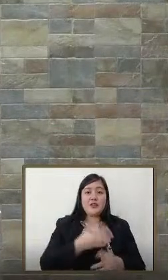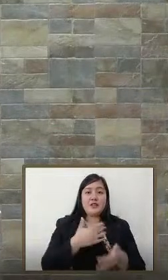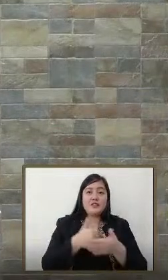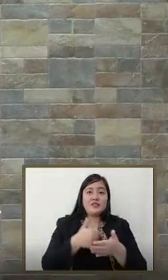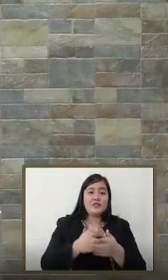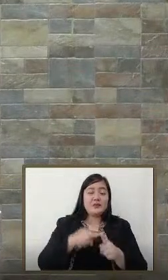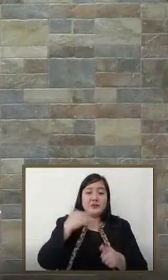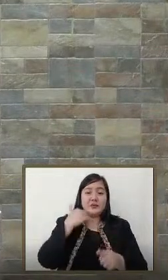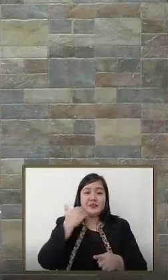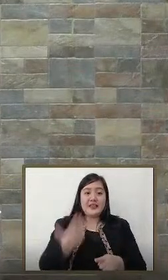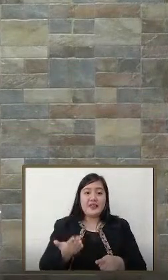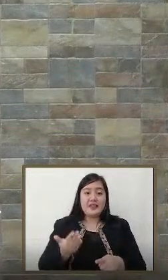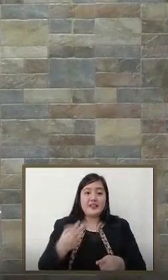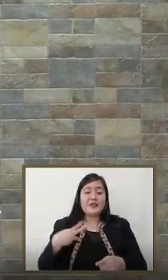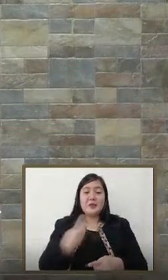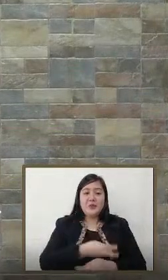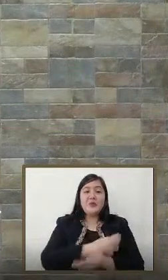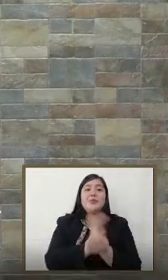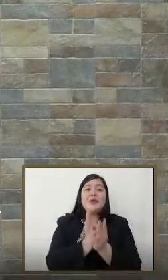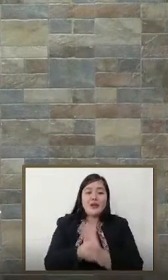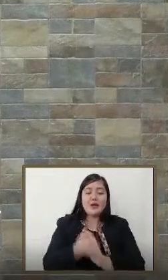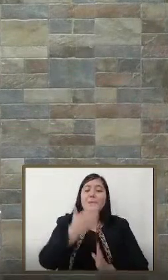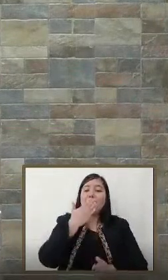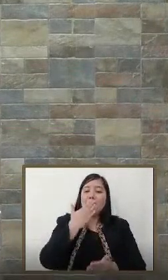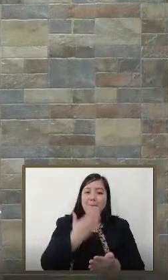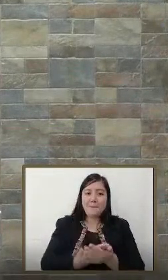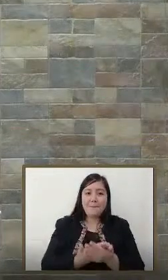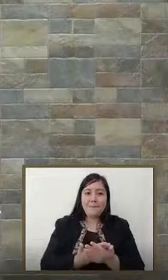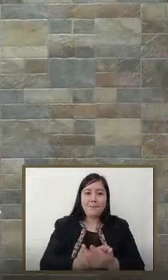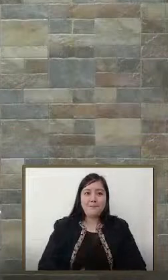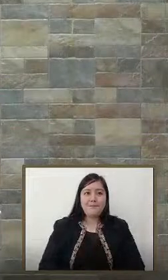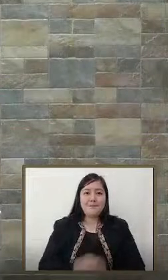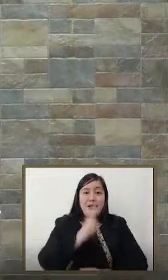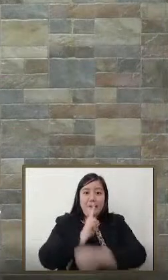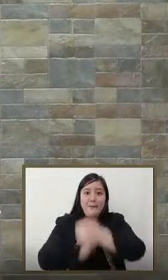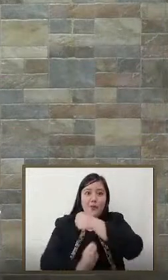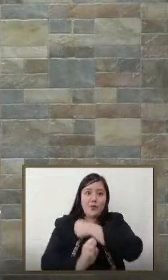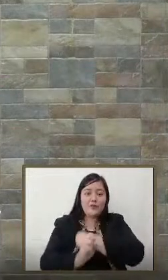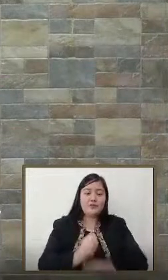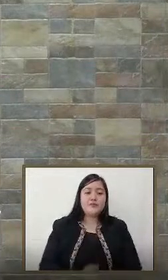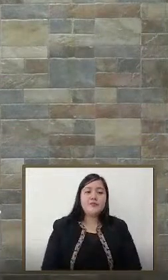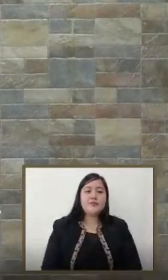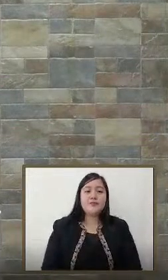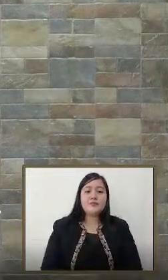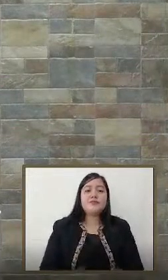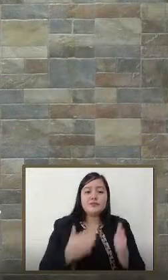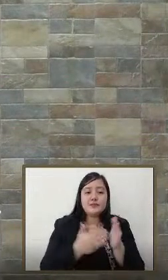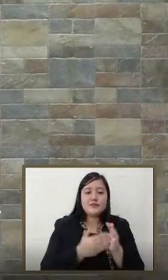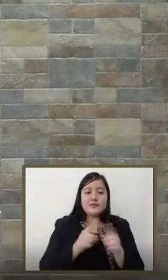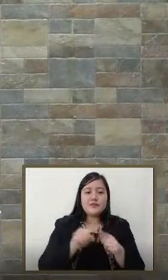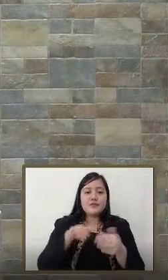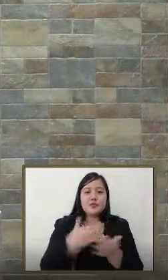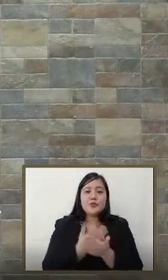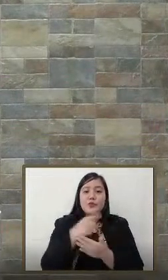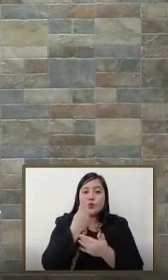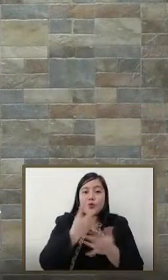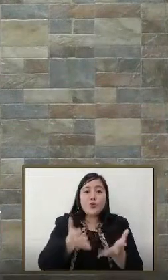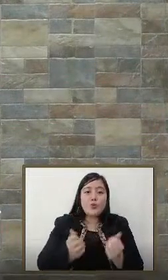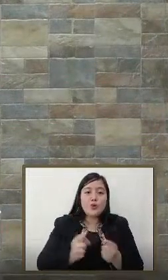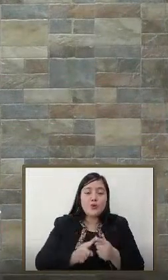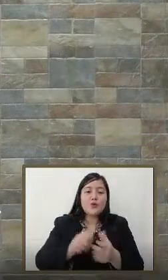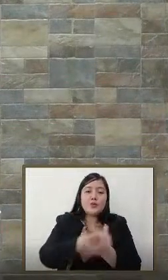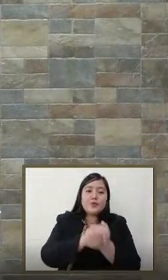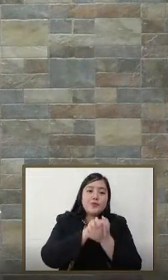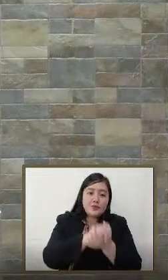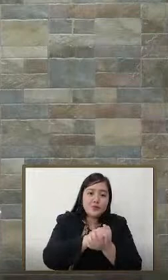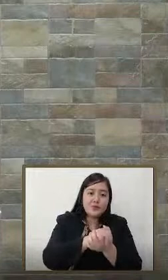So, you understand, pagka tayo, sabi ko nga sa inyo, sa lahat ng mga mag-aasawa pa lamang, pag hindi ka